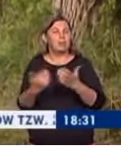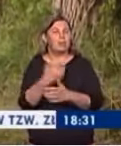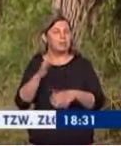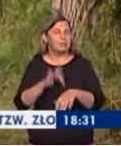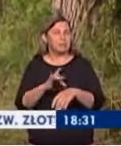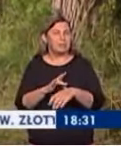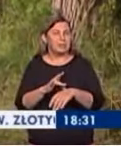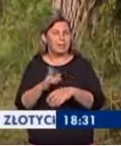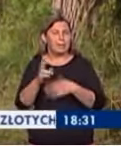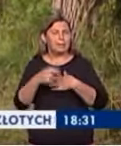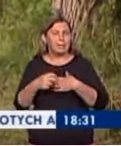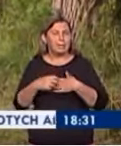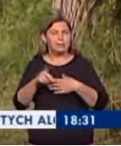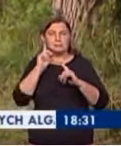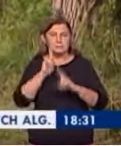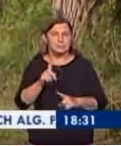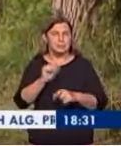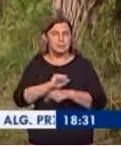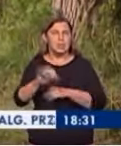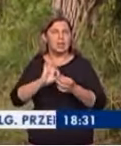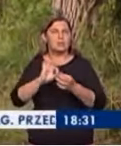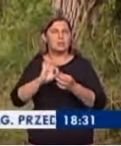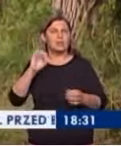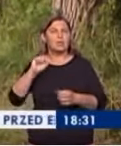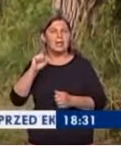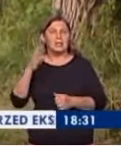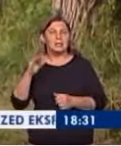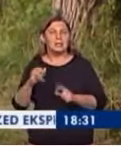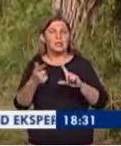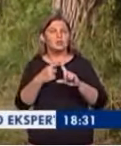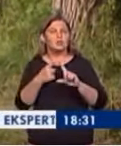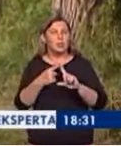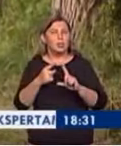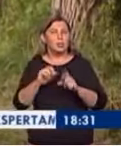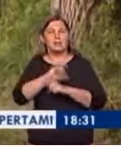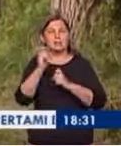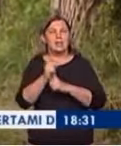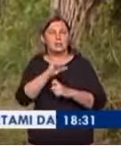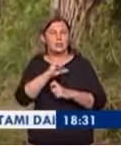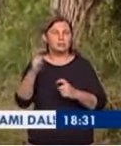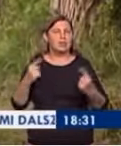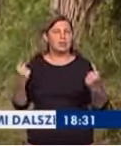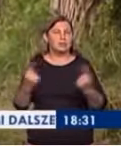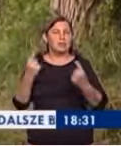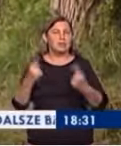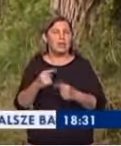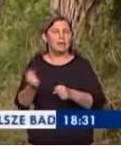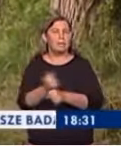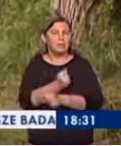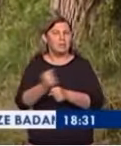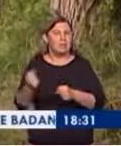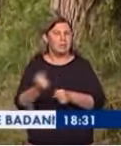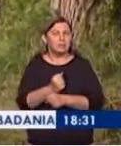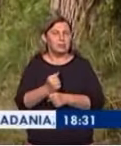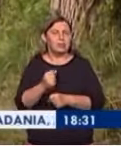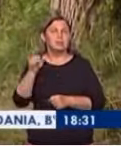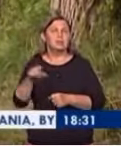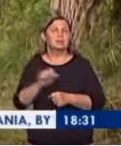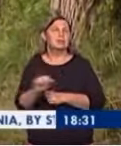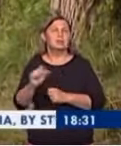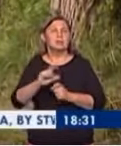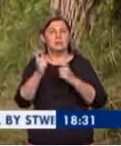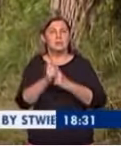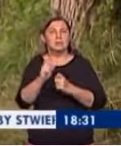badań faktycznie wskazują na obecność złotych alg, ale po drugie cały czas sytuacja jest poważna i dynamiczna, więc cały czas prowadzone